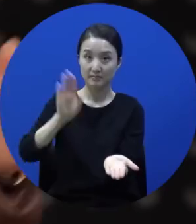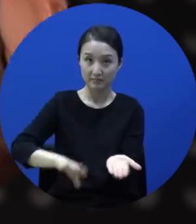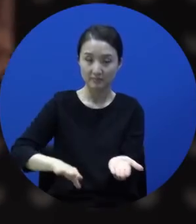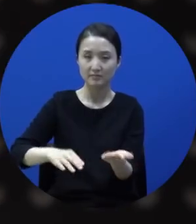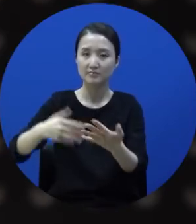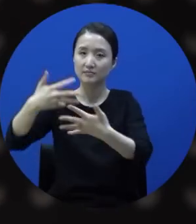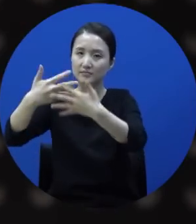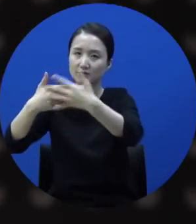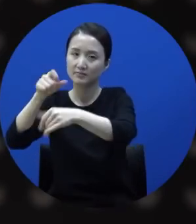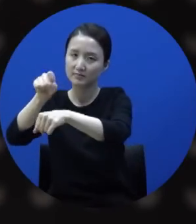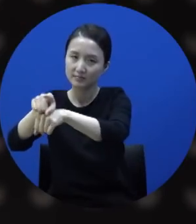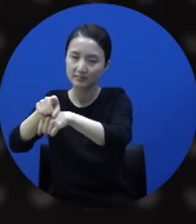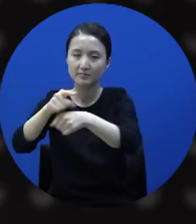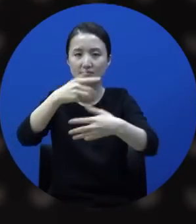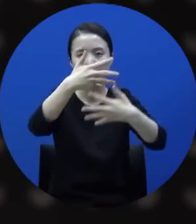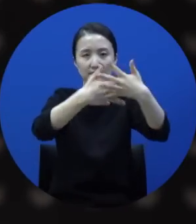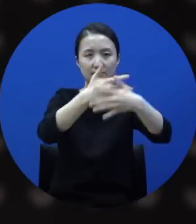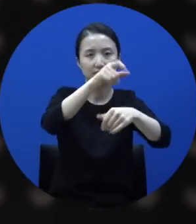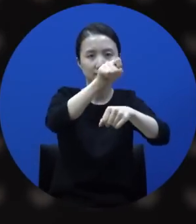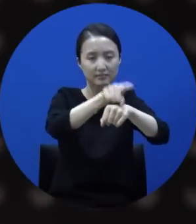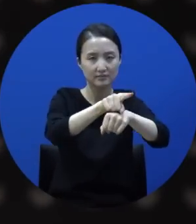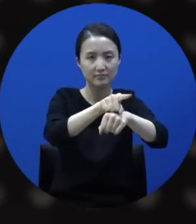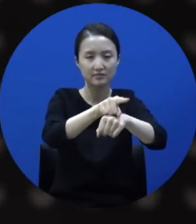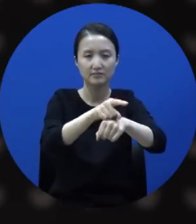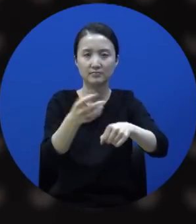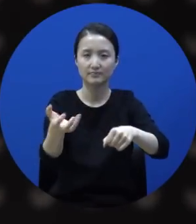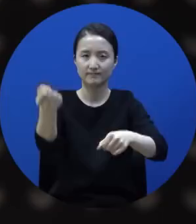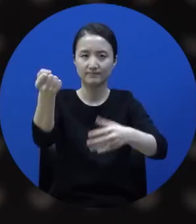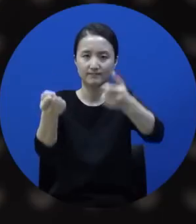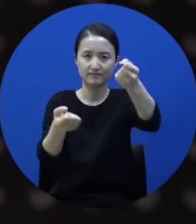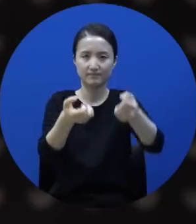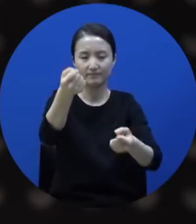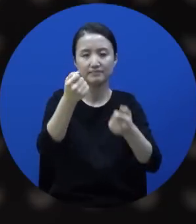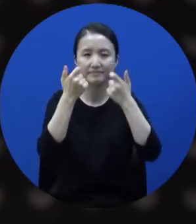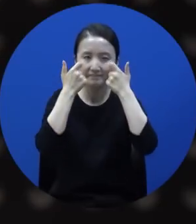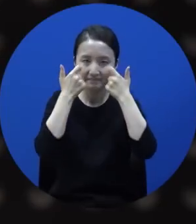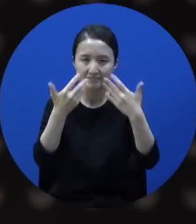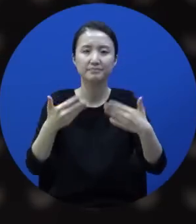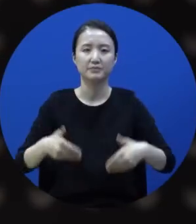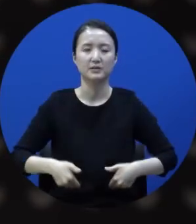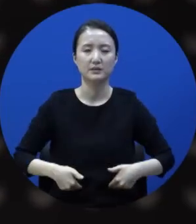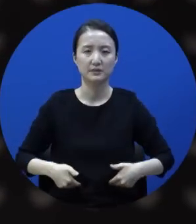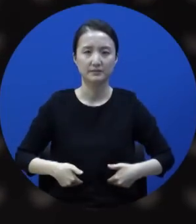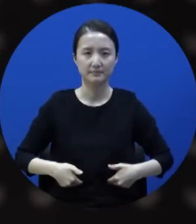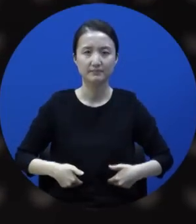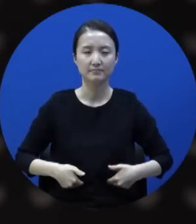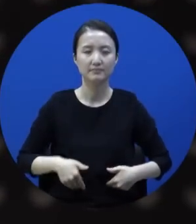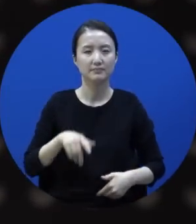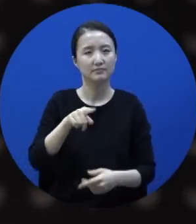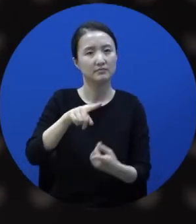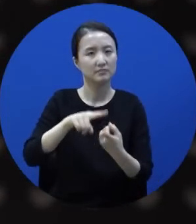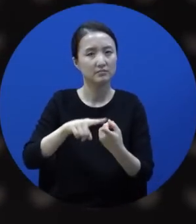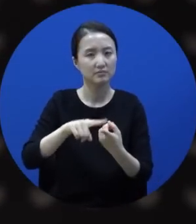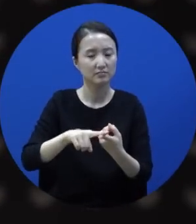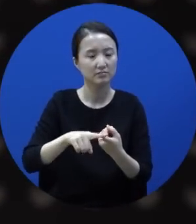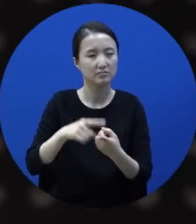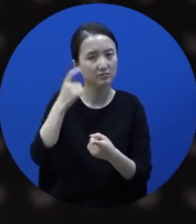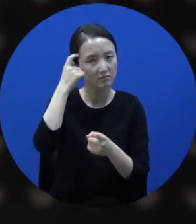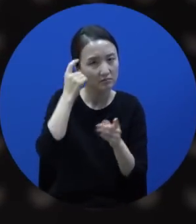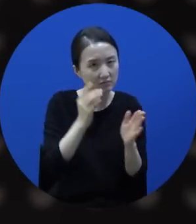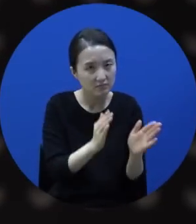그 하나의 그림은 온전히 내가 원하는 방향으로 가고 있어야 돼요. 네. 그래서 그런 기획이 필요하다라고 말씀드리고